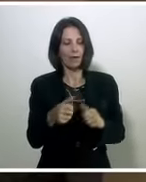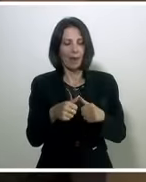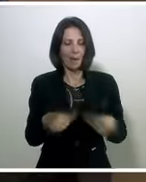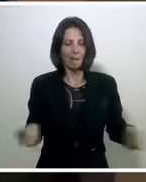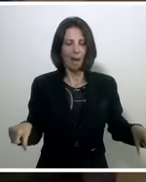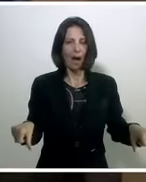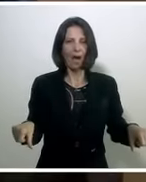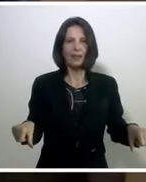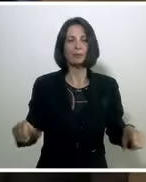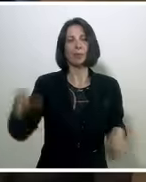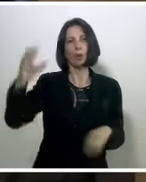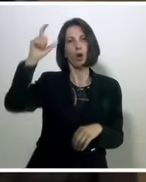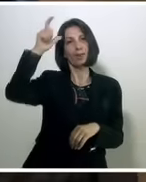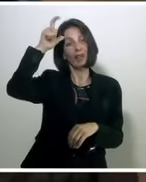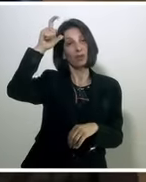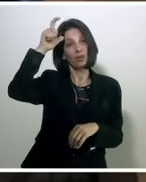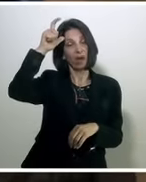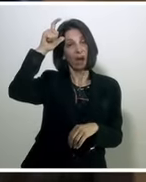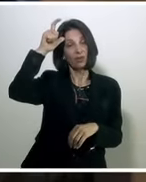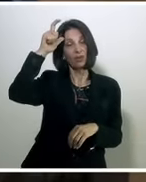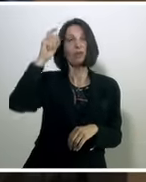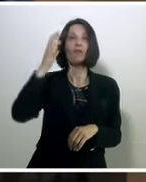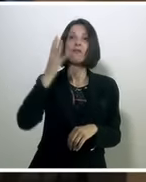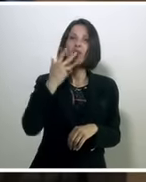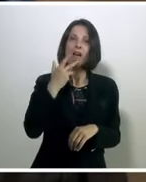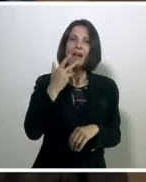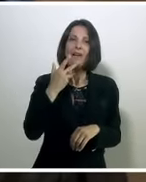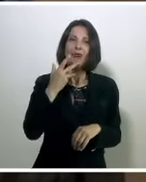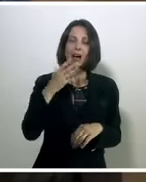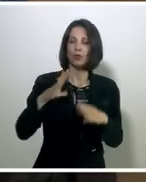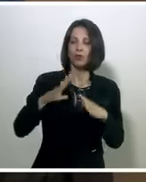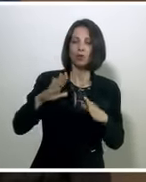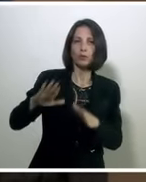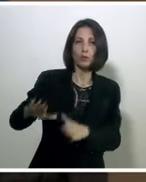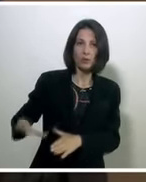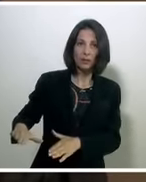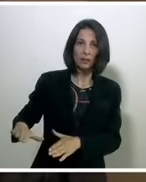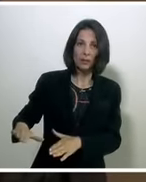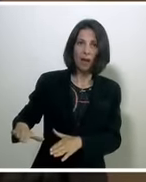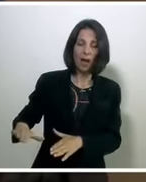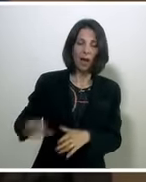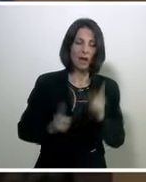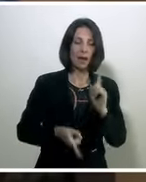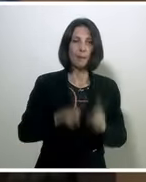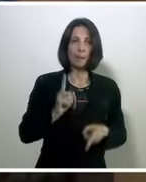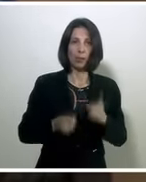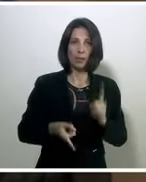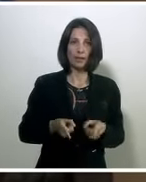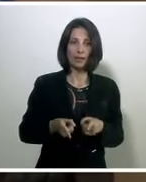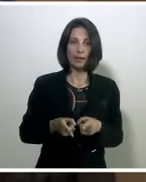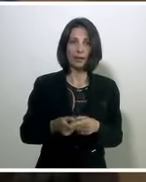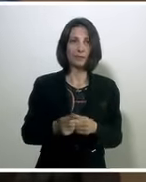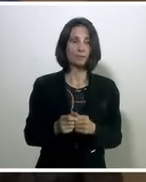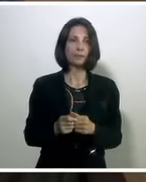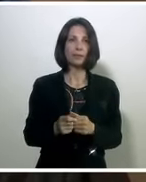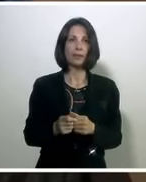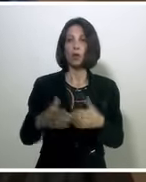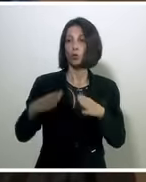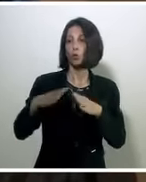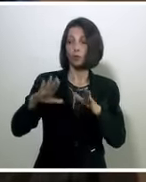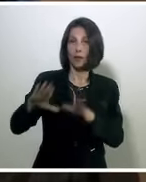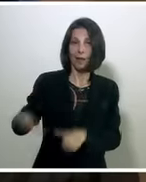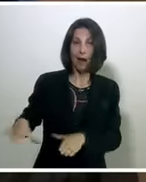Stato e che aveva l'intento di salvaguardare la classe politica i partiti le istituzioni e quindi la stessa democrazia